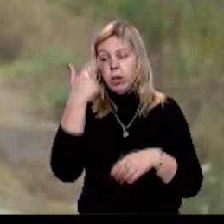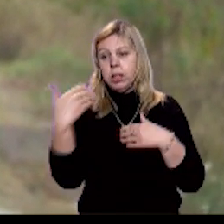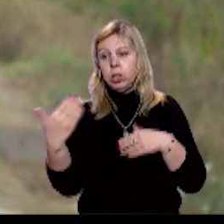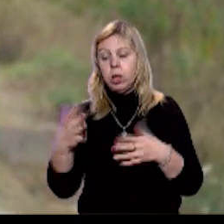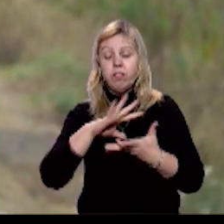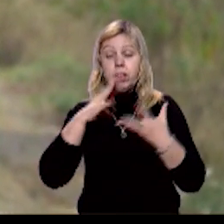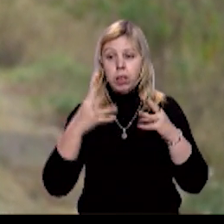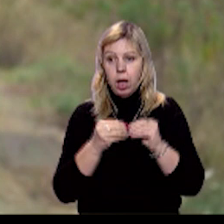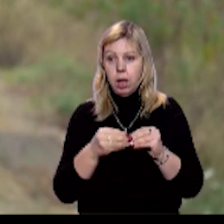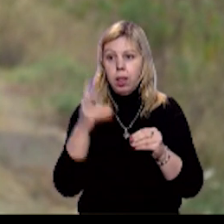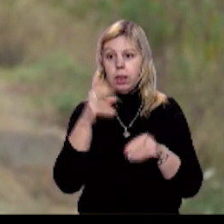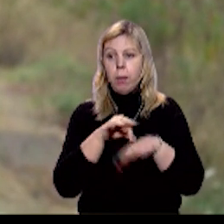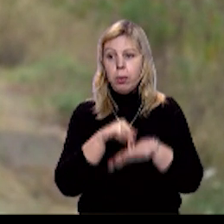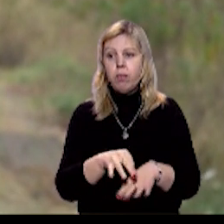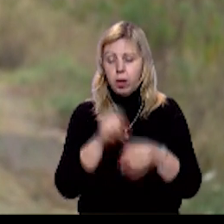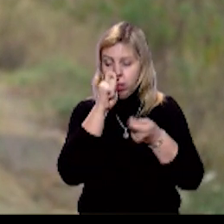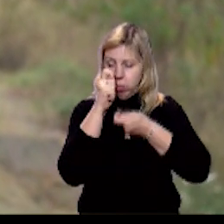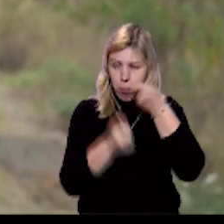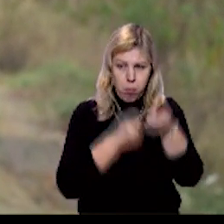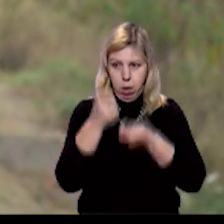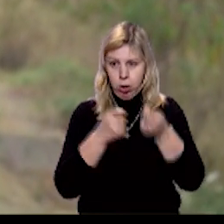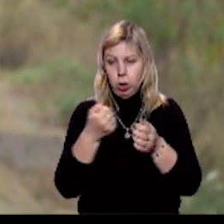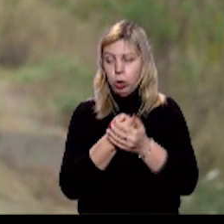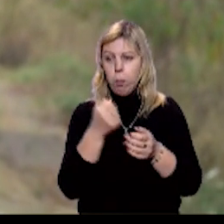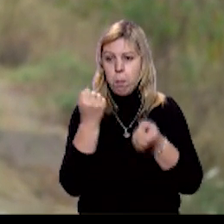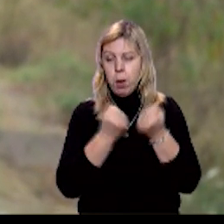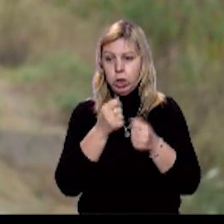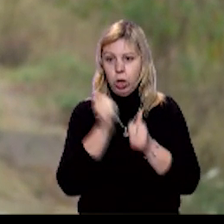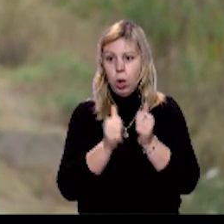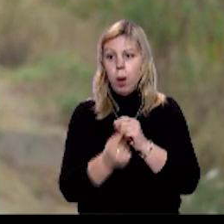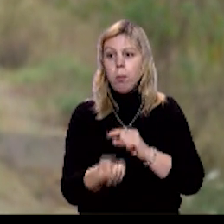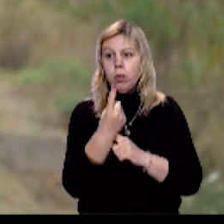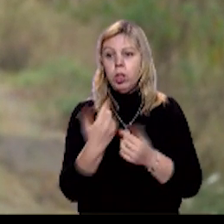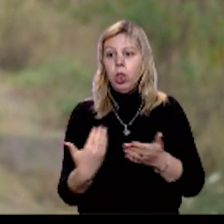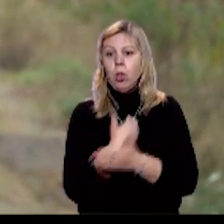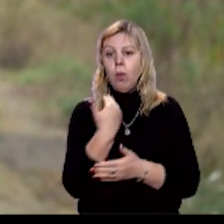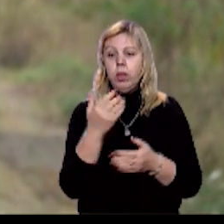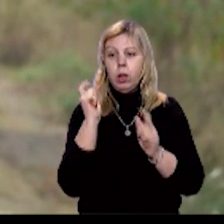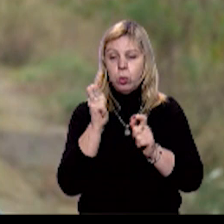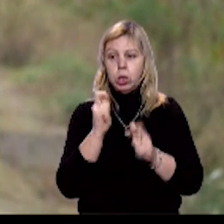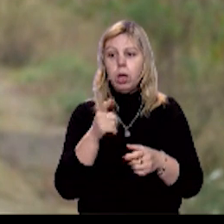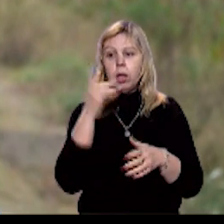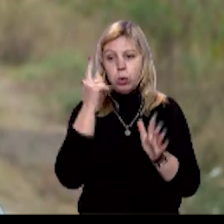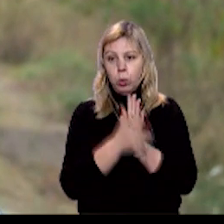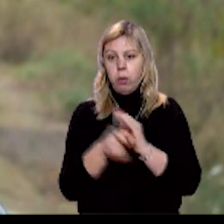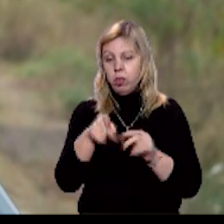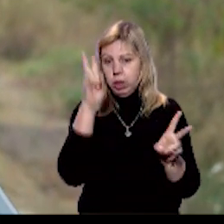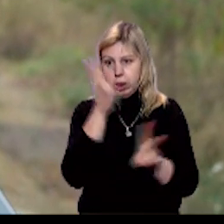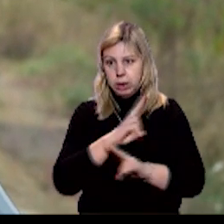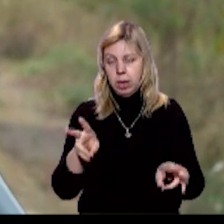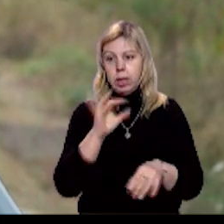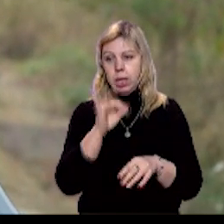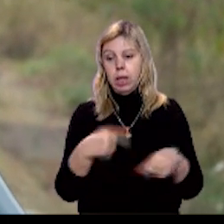сторона взагалі проводить детальний огляд кожної машини, тому що з'явилися нові перевізники, зрозуміло, що вони їх не знають,